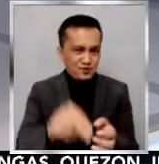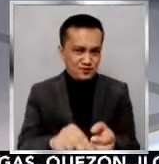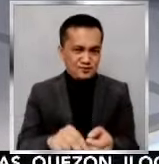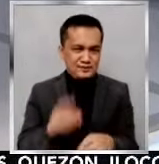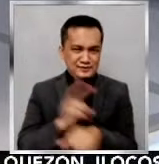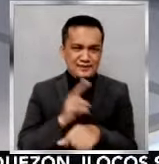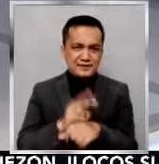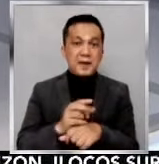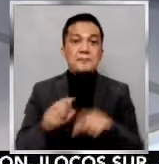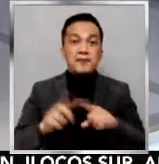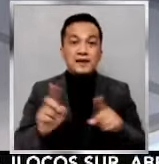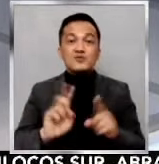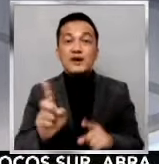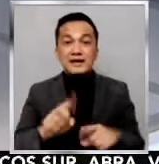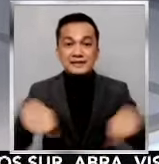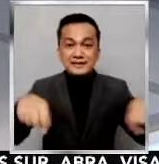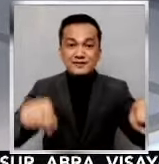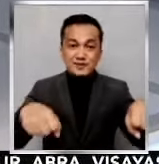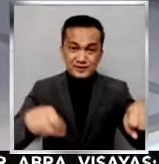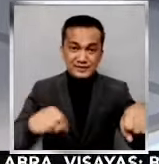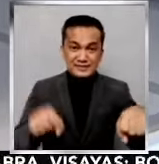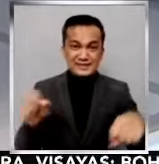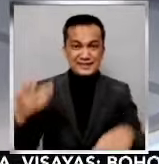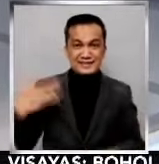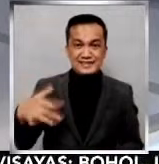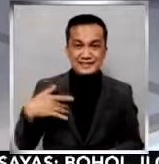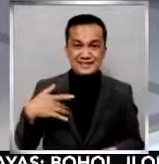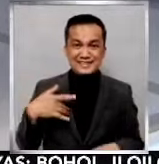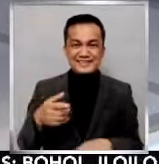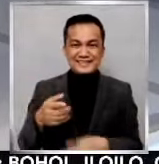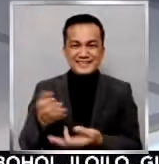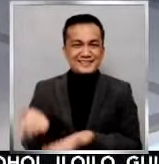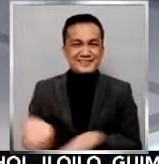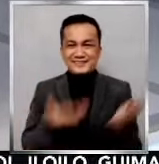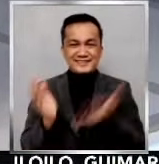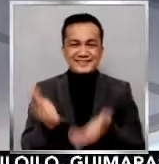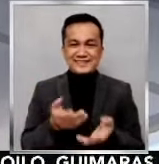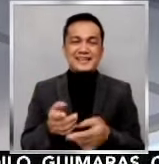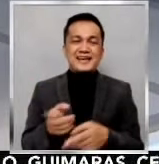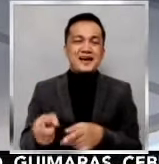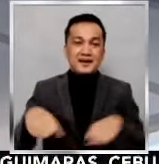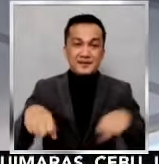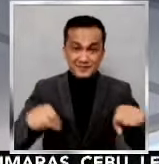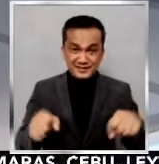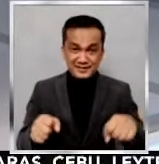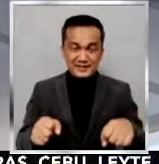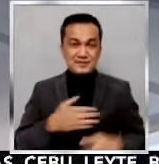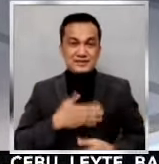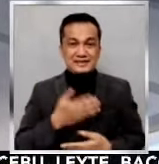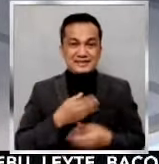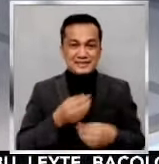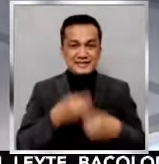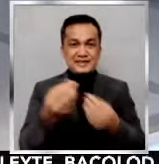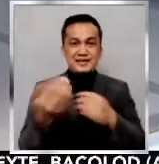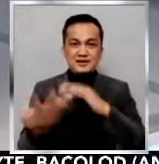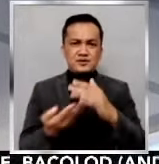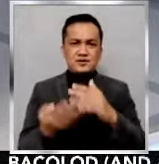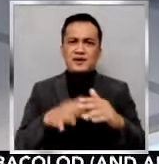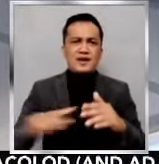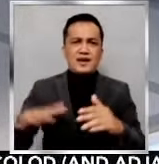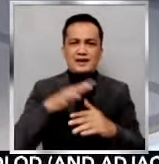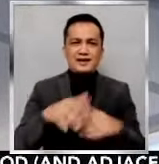patok na gimmick ng isang delivery rider para pasayahin hindi lang ang kanyang mga customer, kundi lahat ng nadadaanan sa